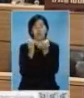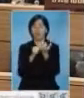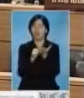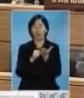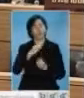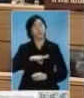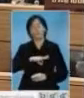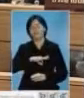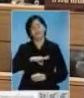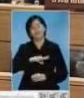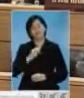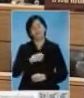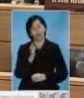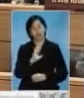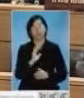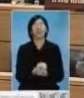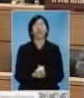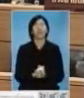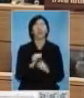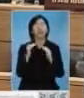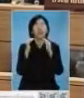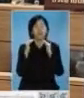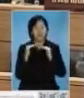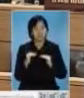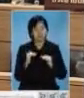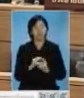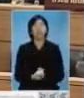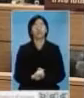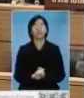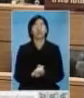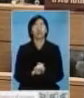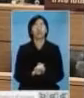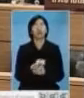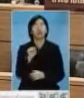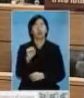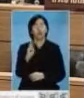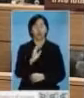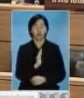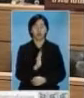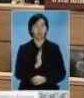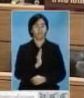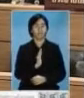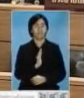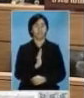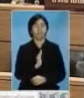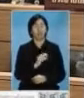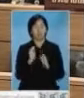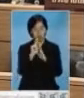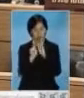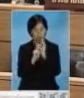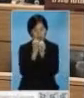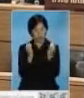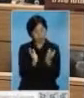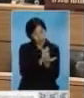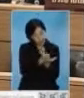ขในประการต่อไปครับท่านประธานครับเรายอมรับกันหรือเปล่าครับว่าวุฒิสมาชิกต้องมีความเป็นกลางผมเปิดรัฐธรรมนูญและอ่